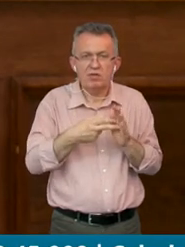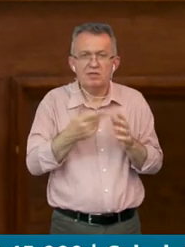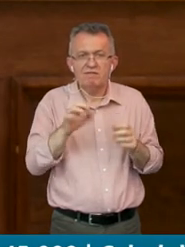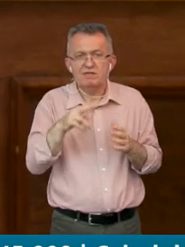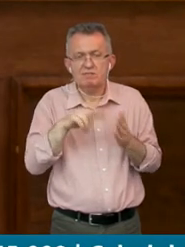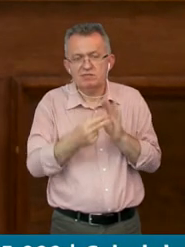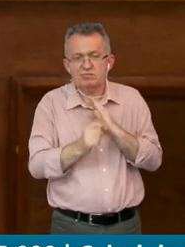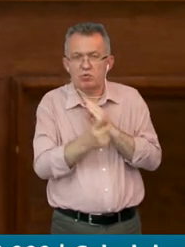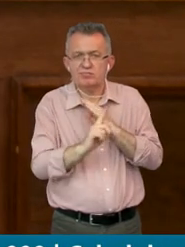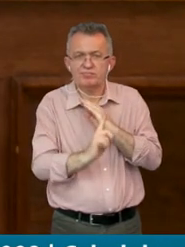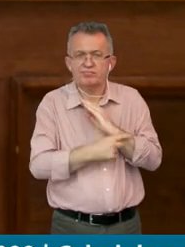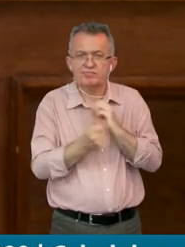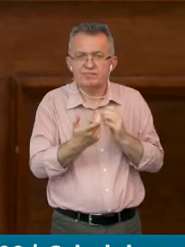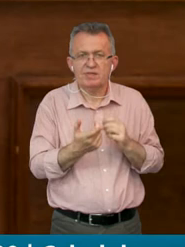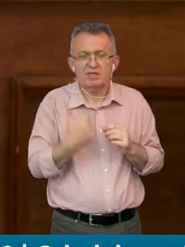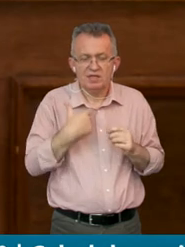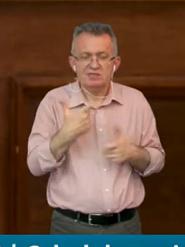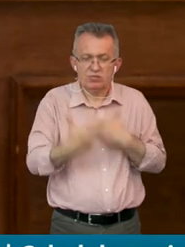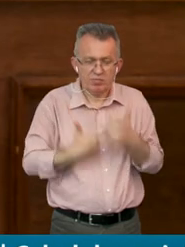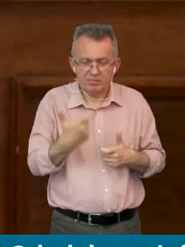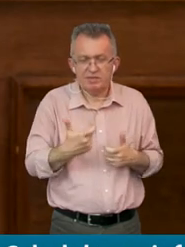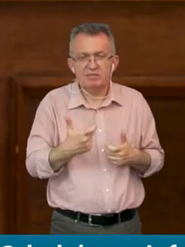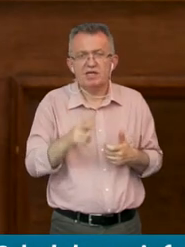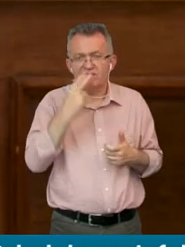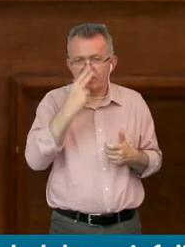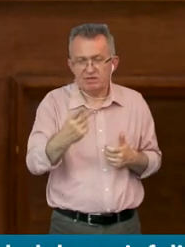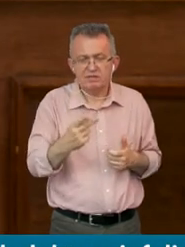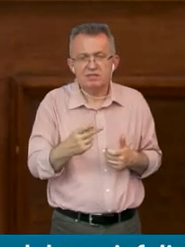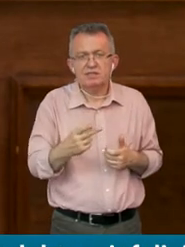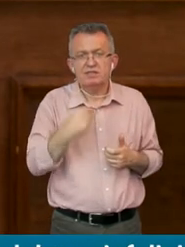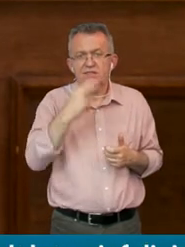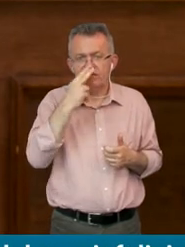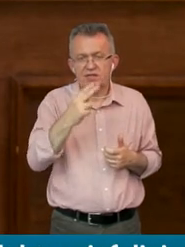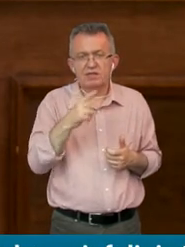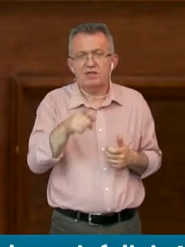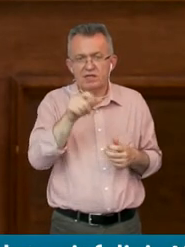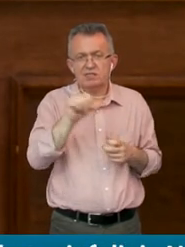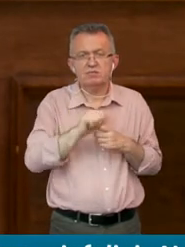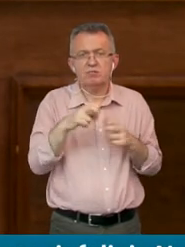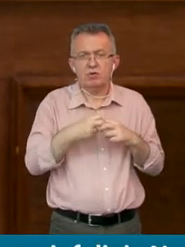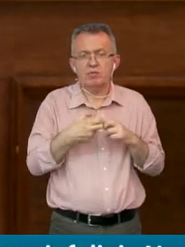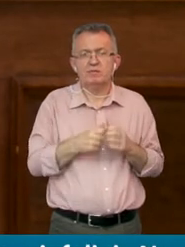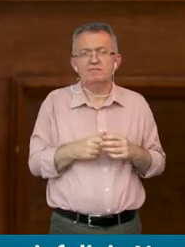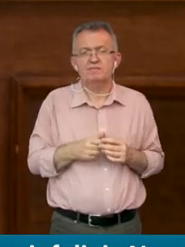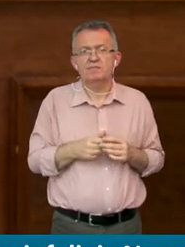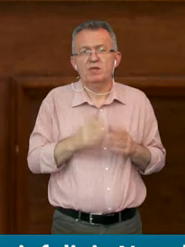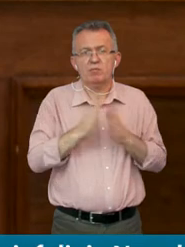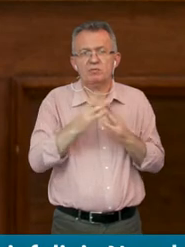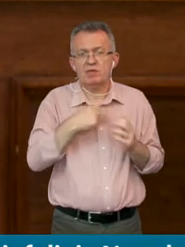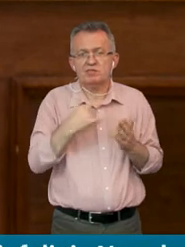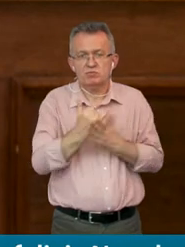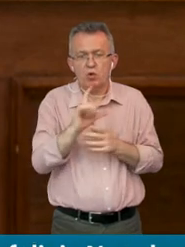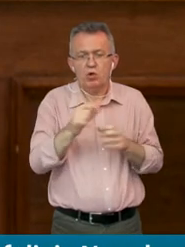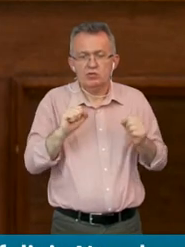w tym miejscu? No interweniujemy, panie Marku, jak pan zauważył, też zauważyłem ten problem i prosiłem nasze służby o